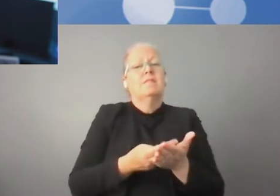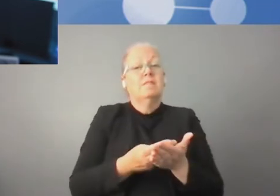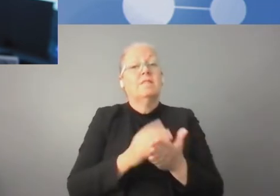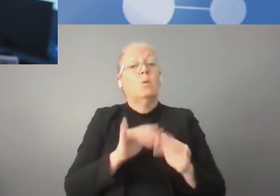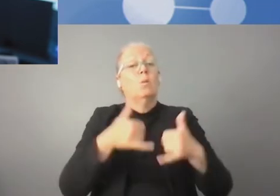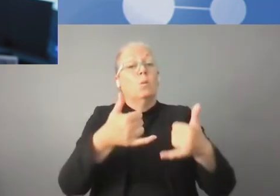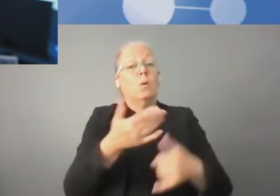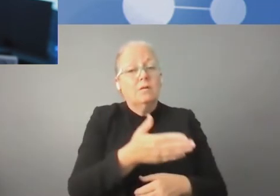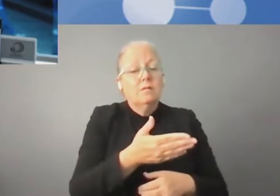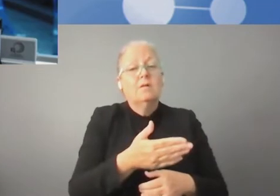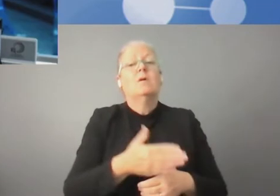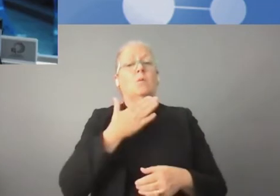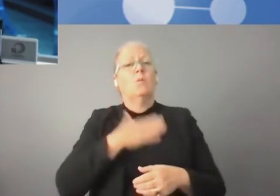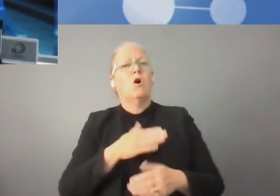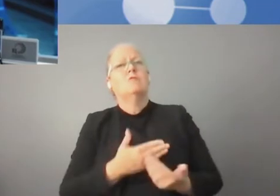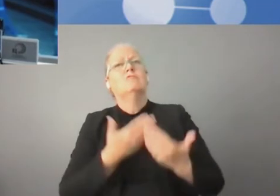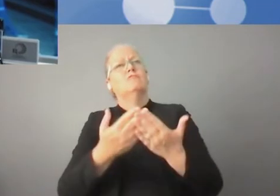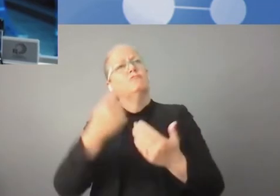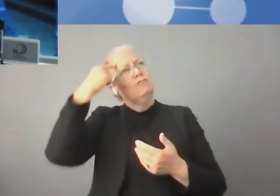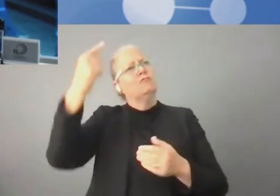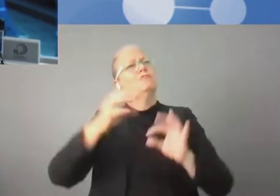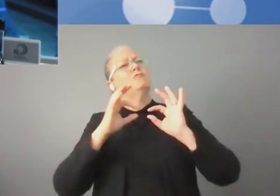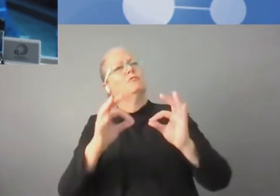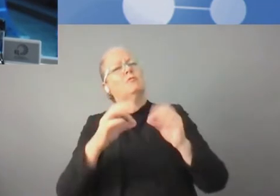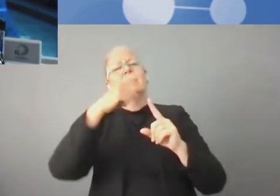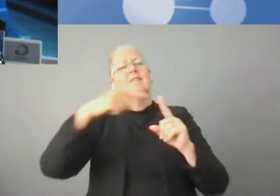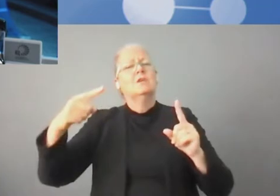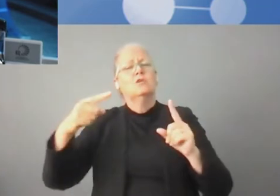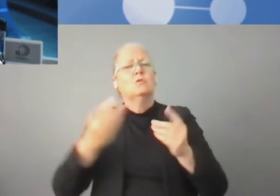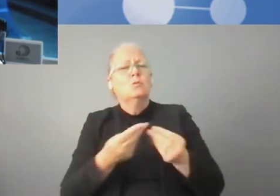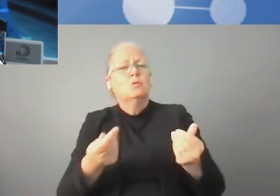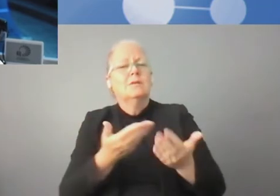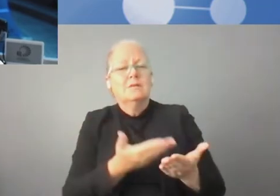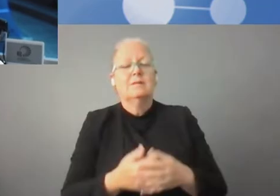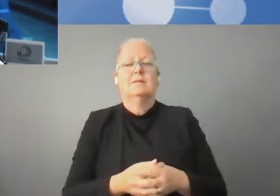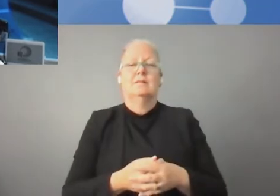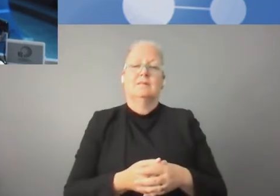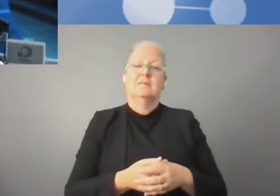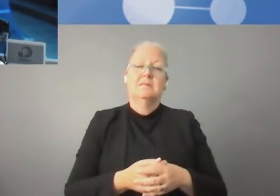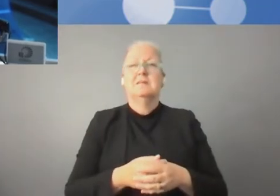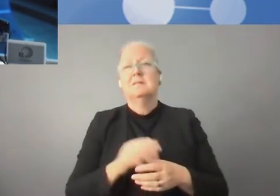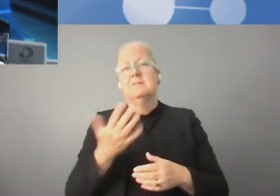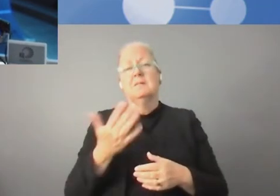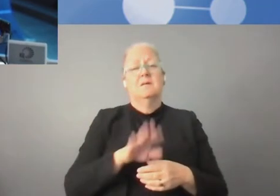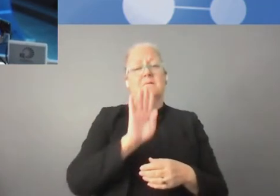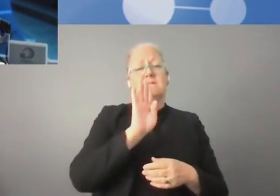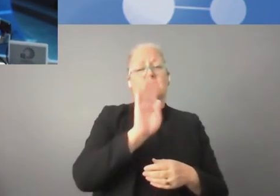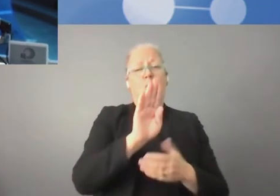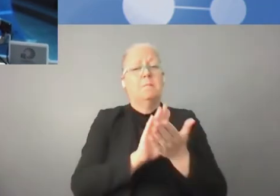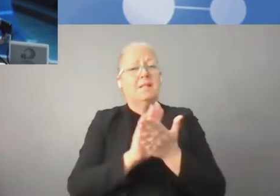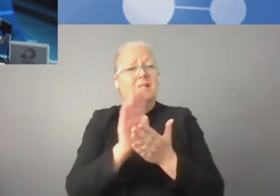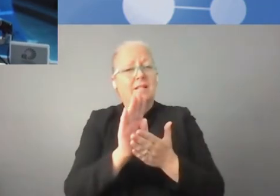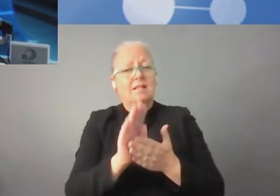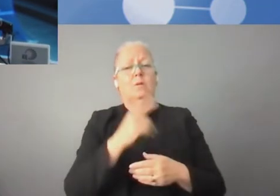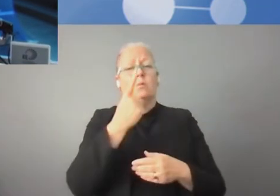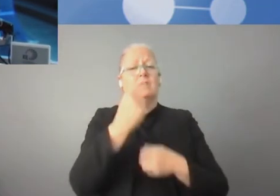极的部分。而且我们的这个竞争力不断的有所提高，我们也经常进